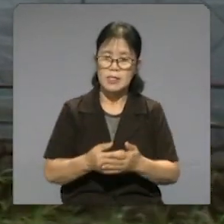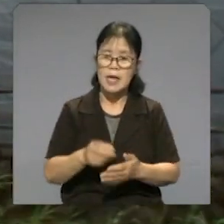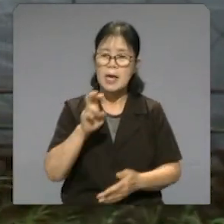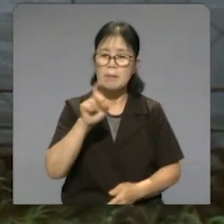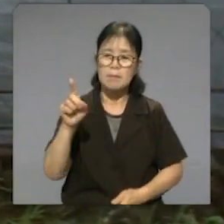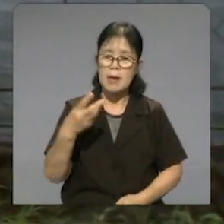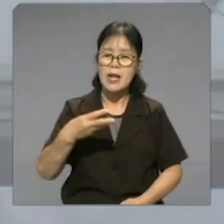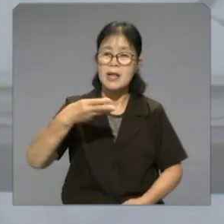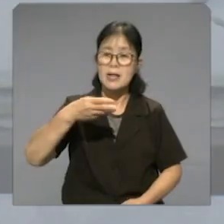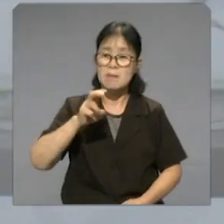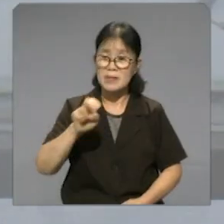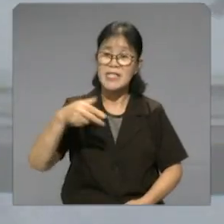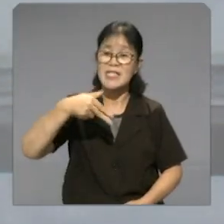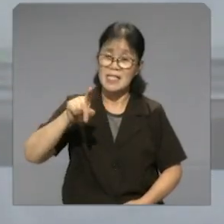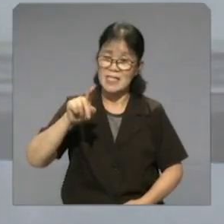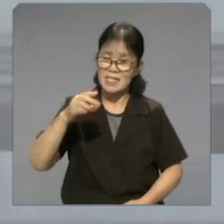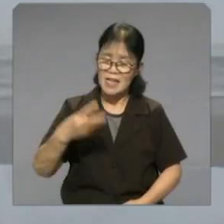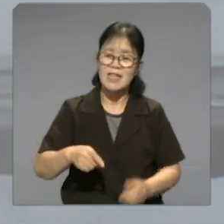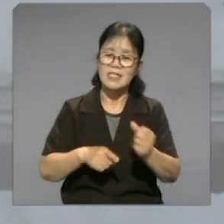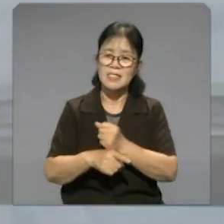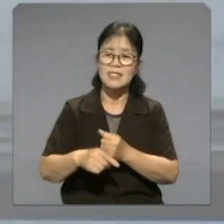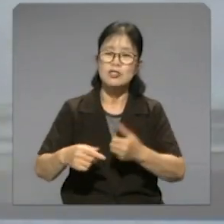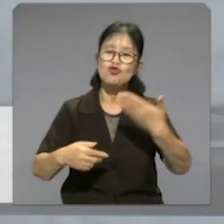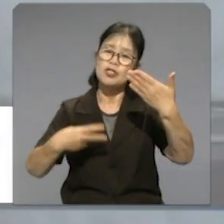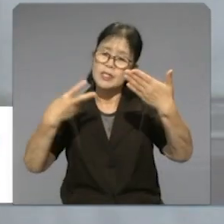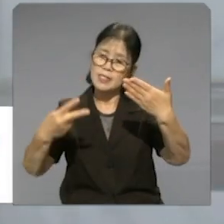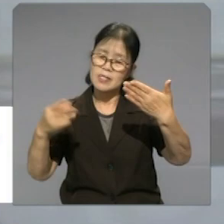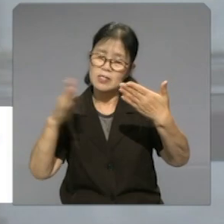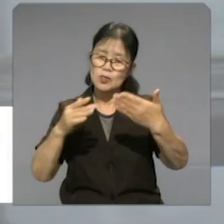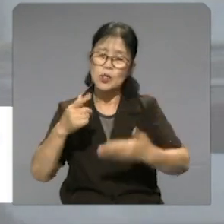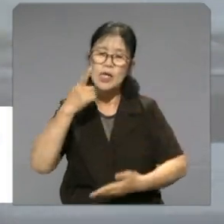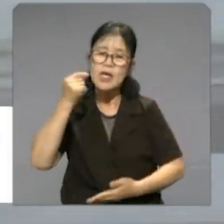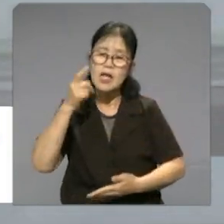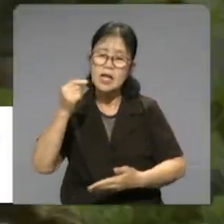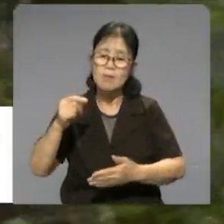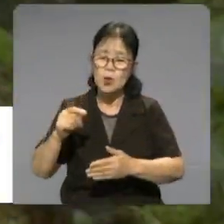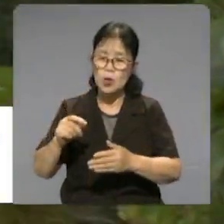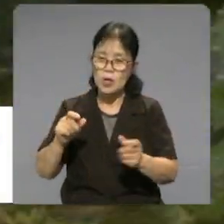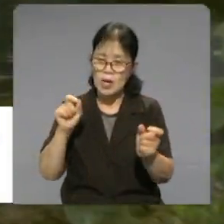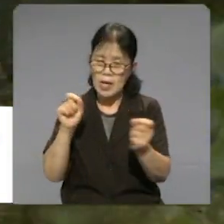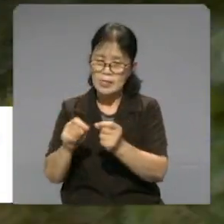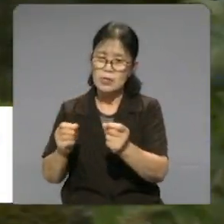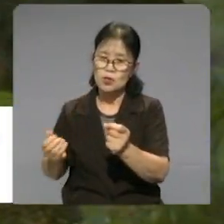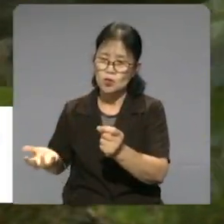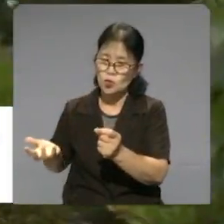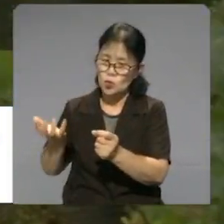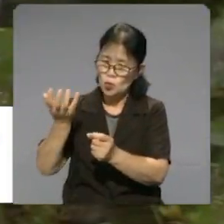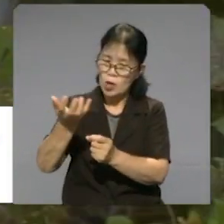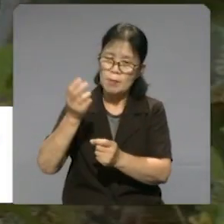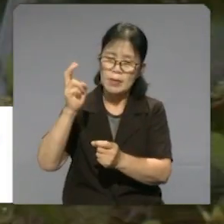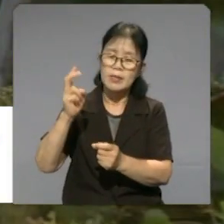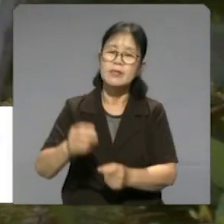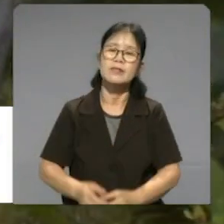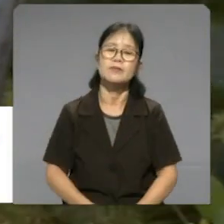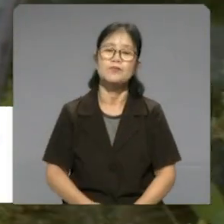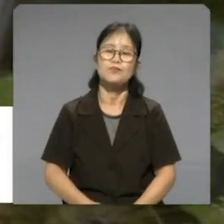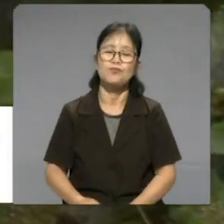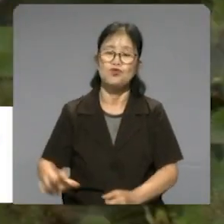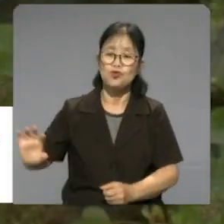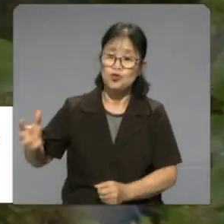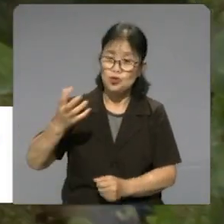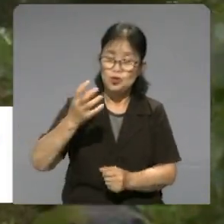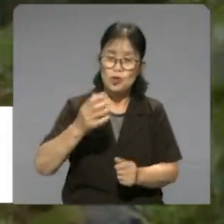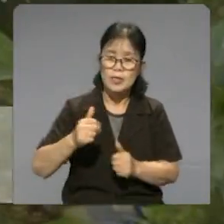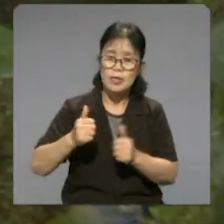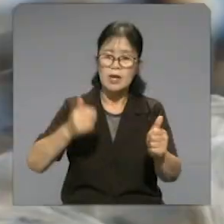말미자를 뜻하는데 다음 달 2일쯤 일본 오키나와 부근까지 올라올 것으로 보입니다. 북상 경로에